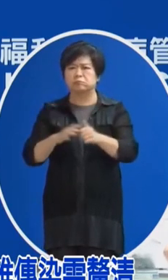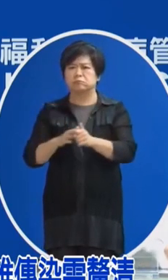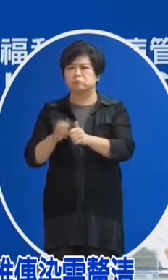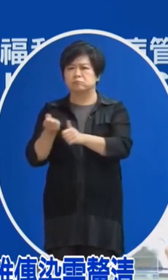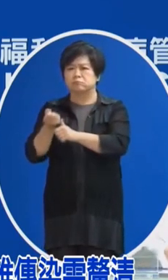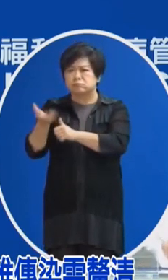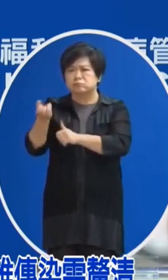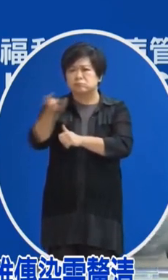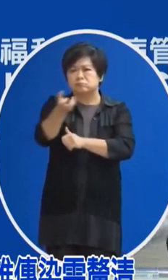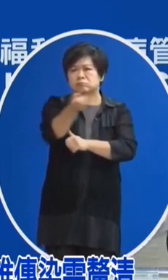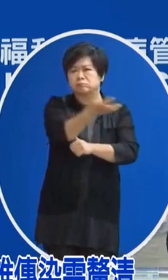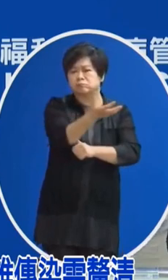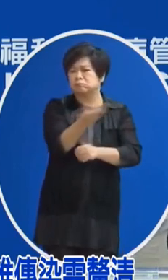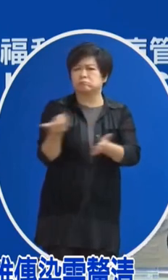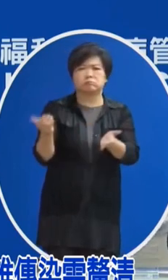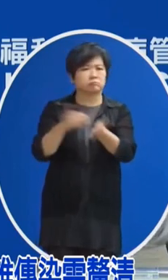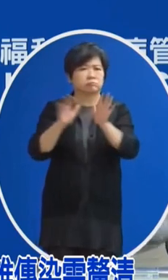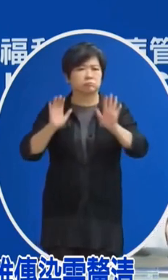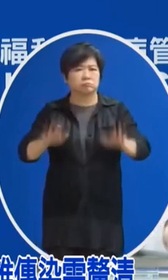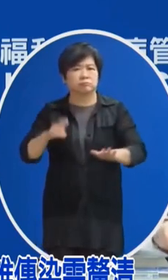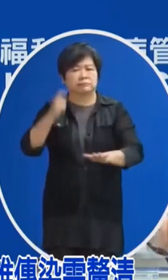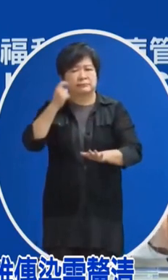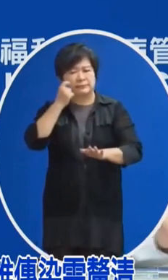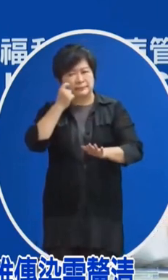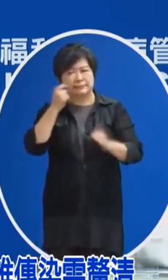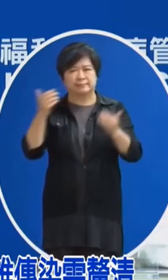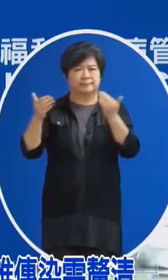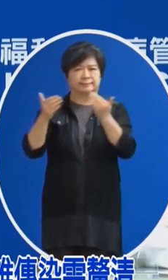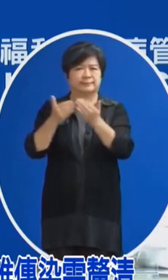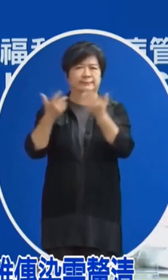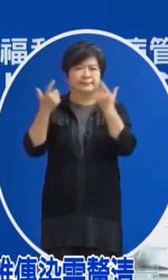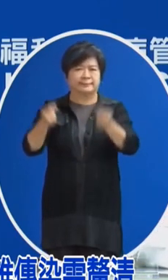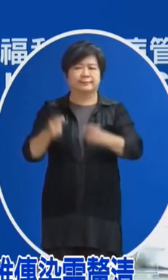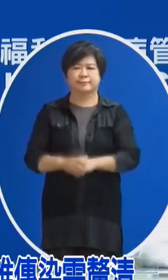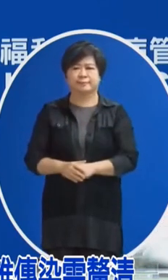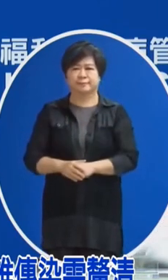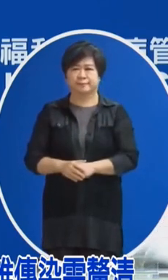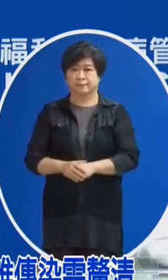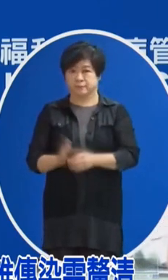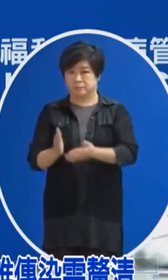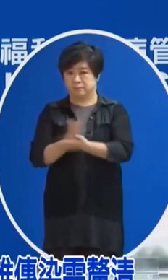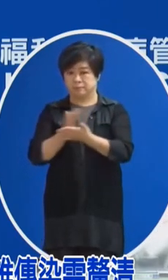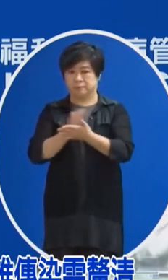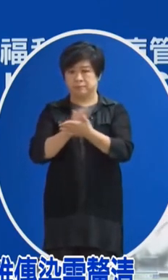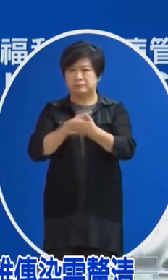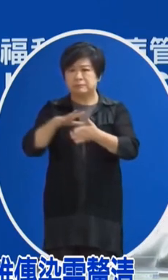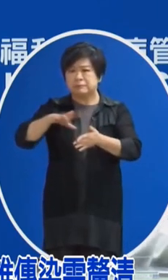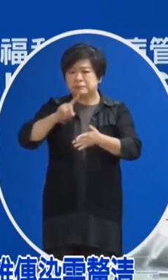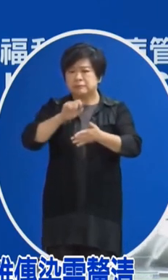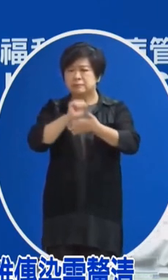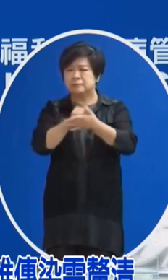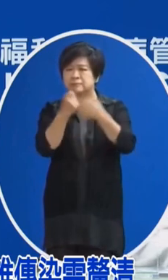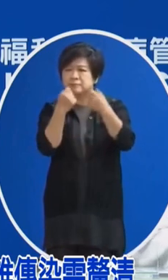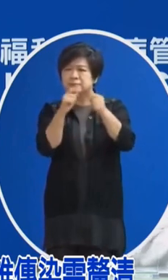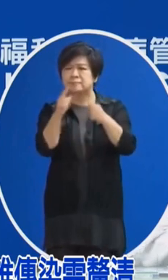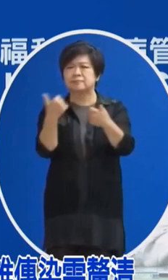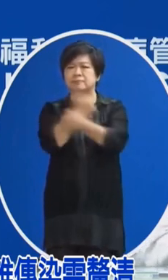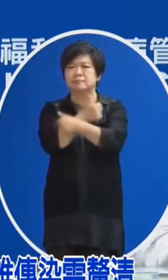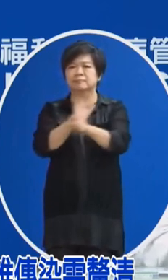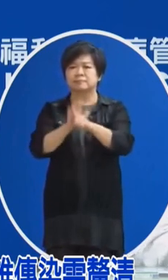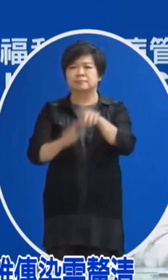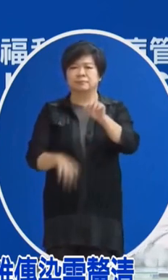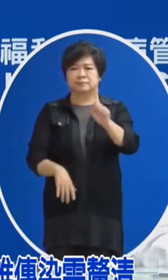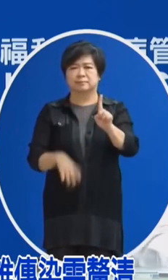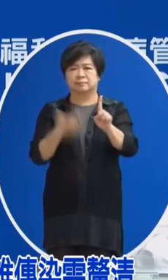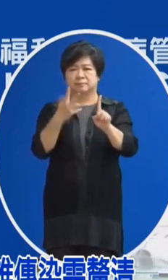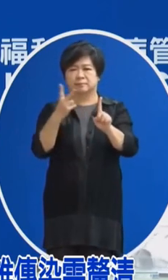传播哈，那到现在还没有办法做定论，只是我们现在用它当做一个哈代表号。好，